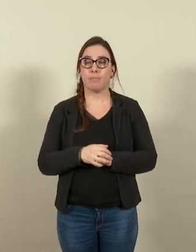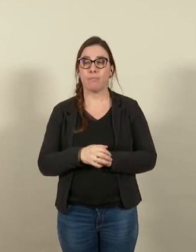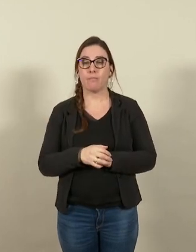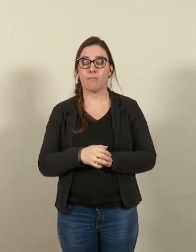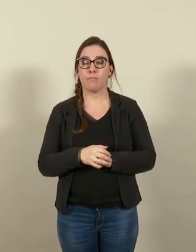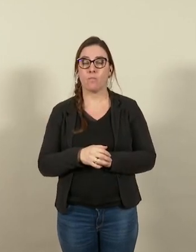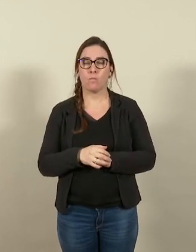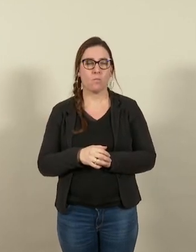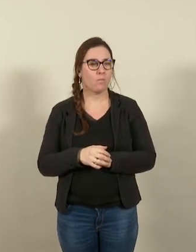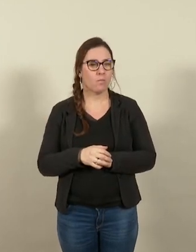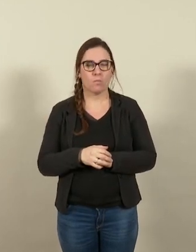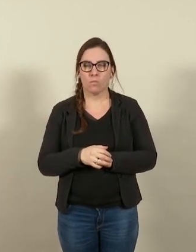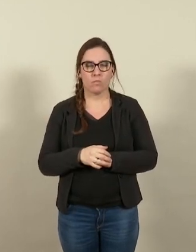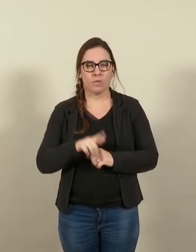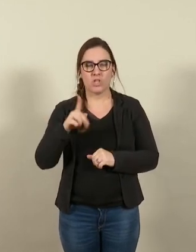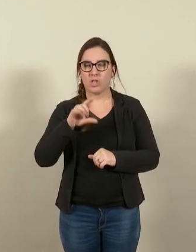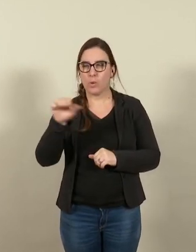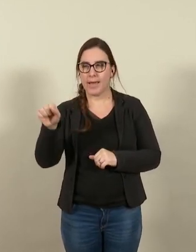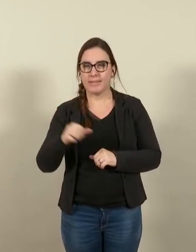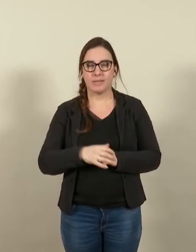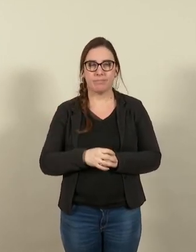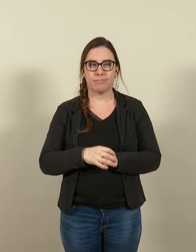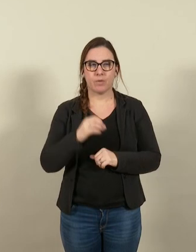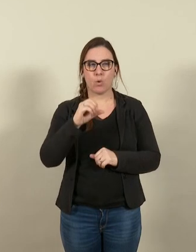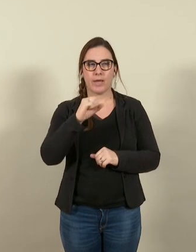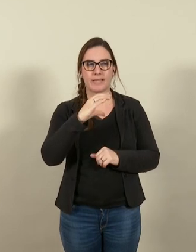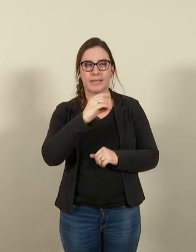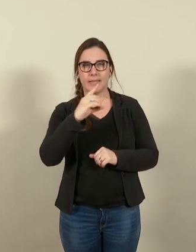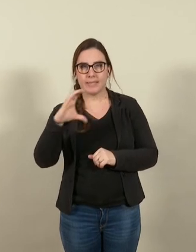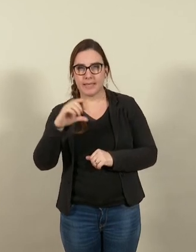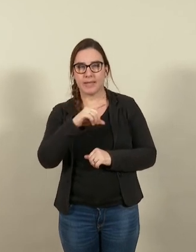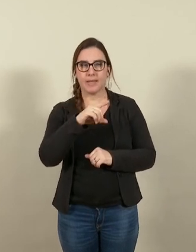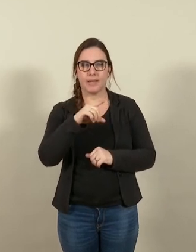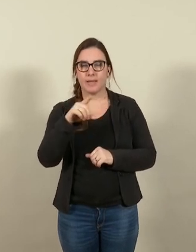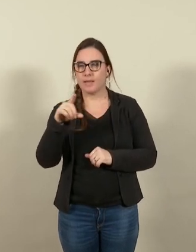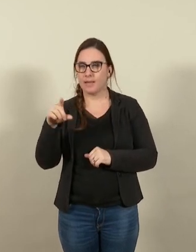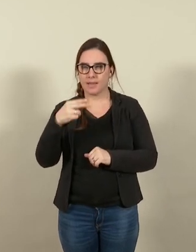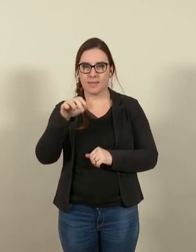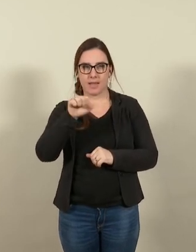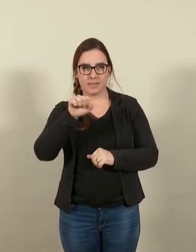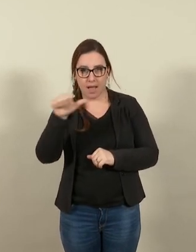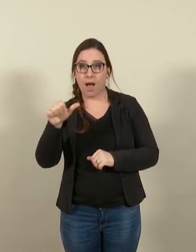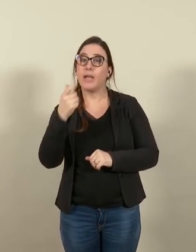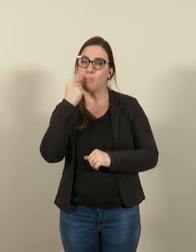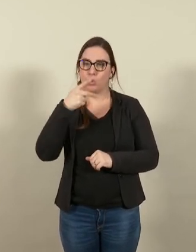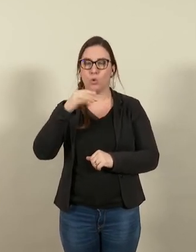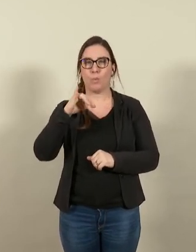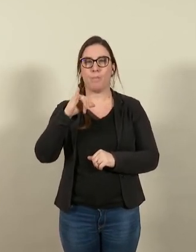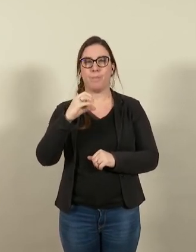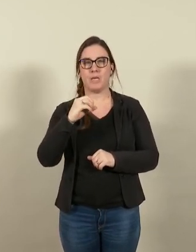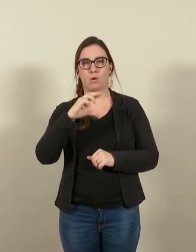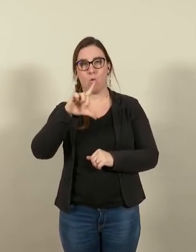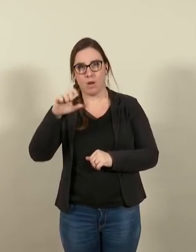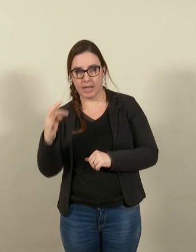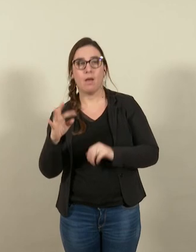euh gdes osddc et NASA et Monsieur Picolet qui